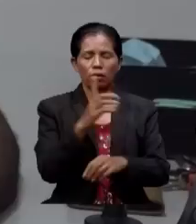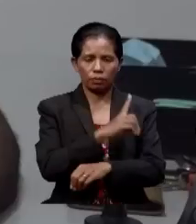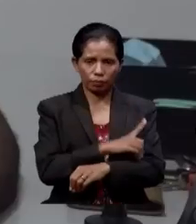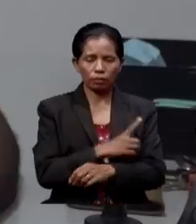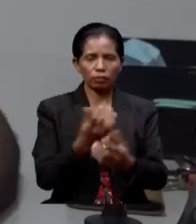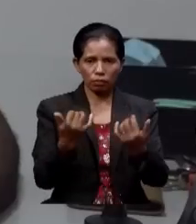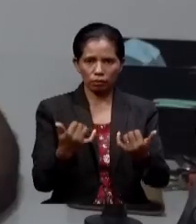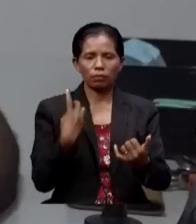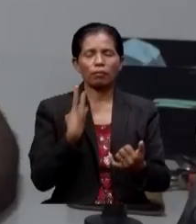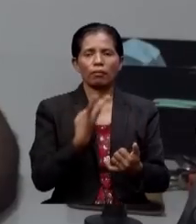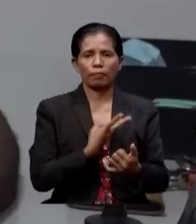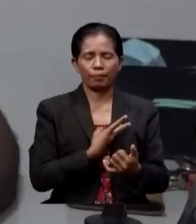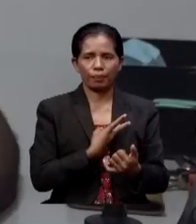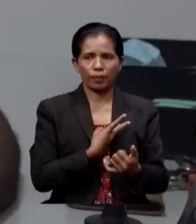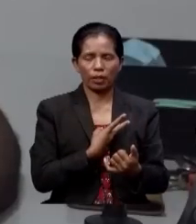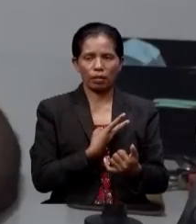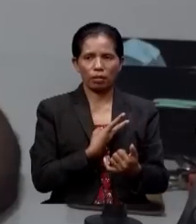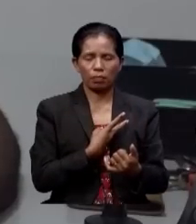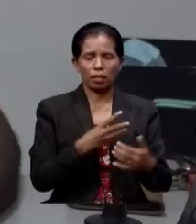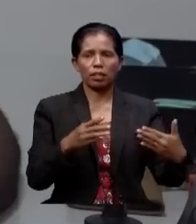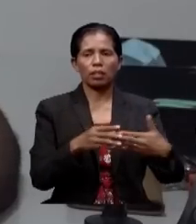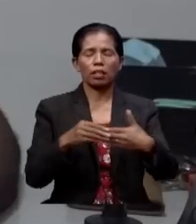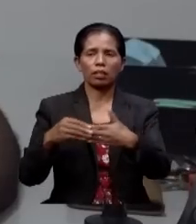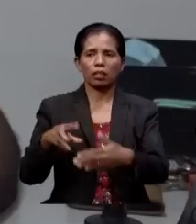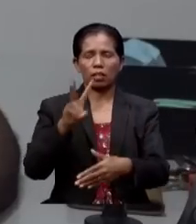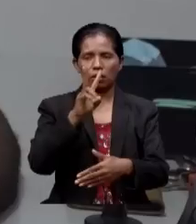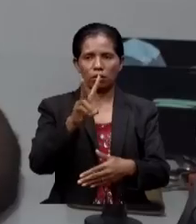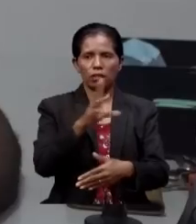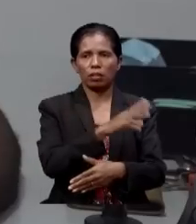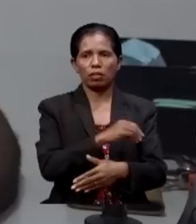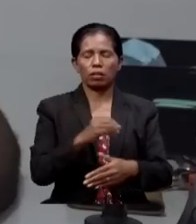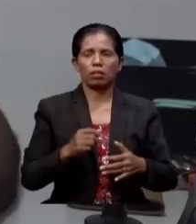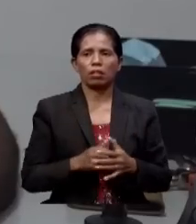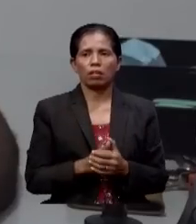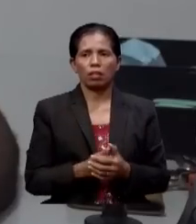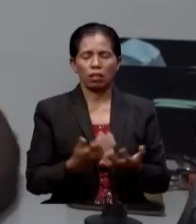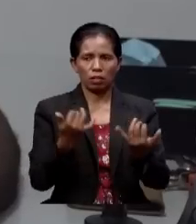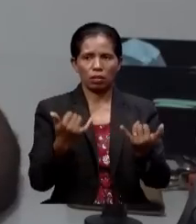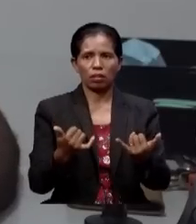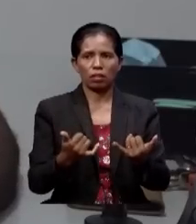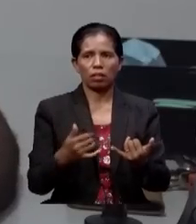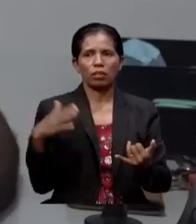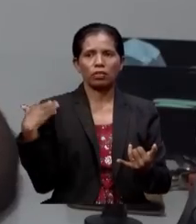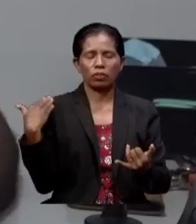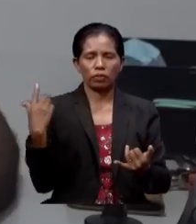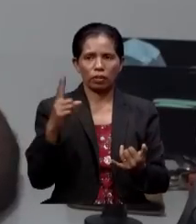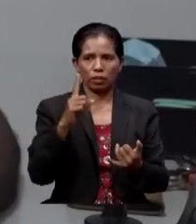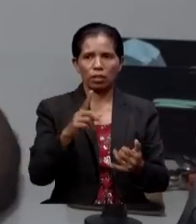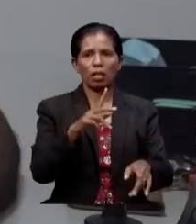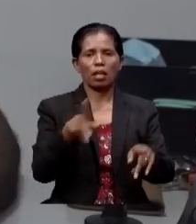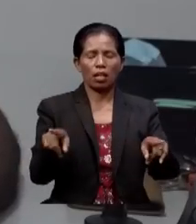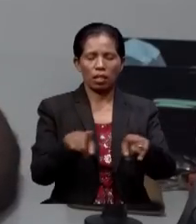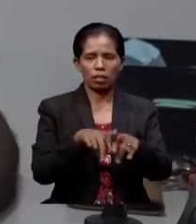nia lideran sana in rua, sulej komandan jeral, sikun komandan jeral, ne ema zoven, i anesa mos ema